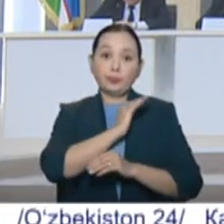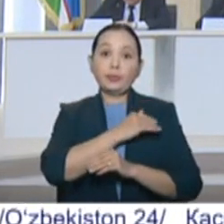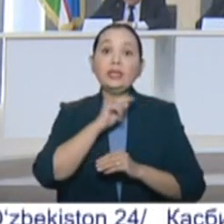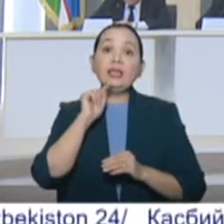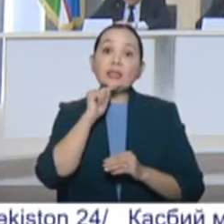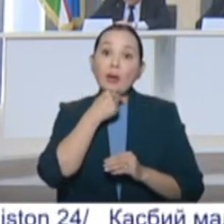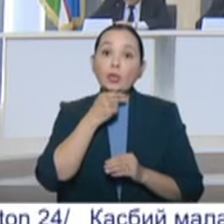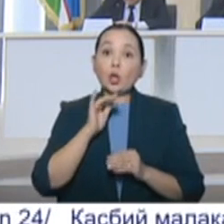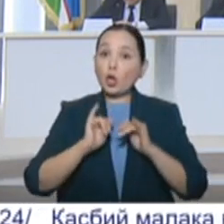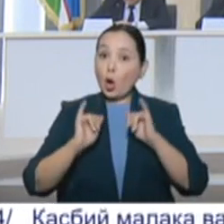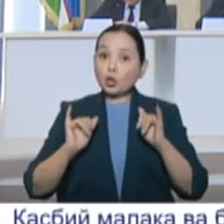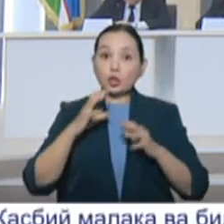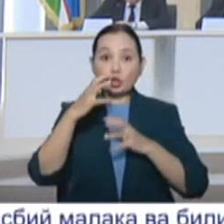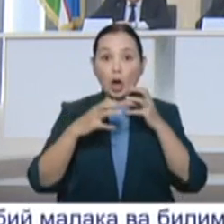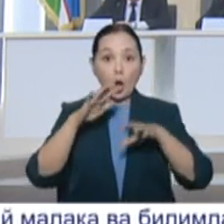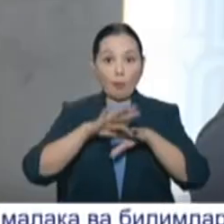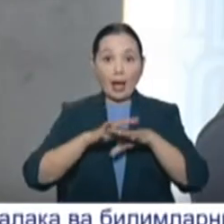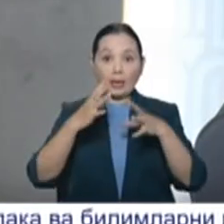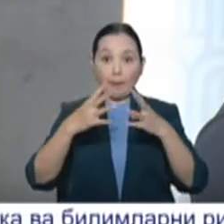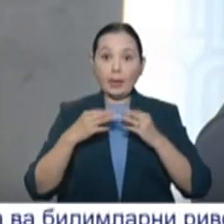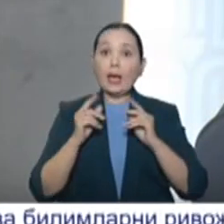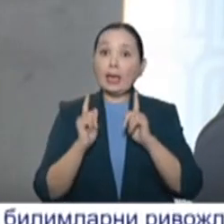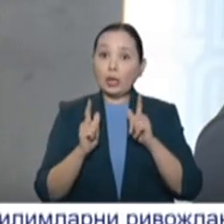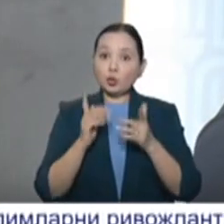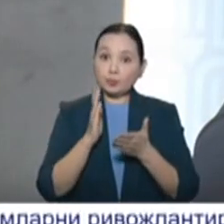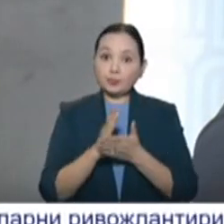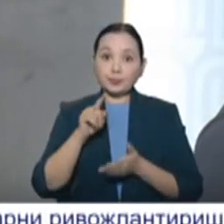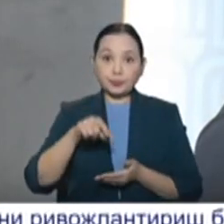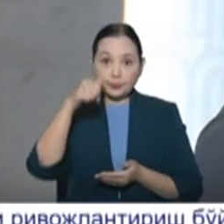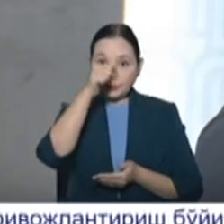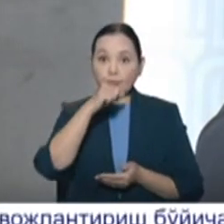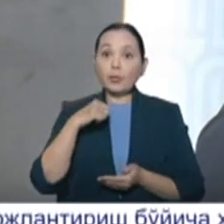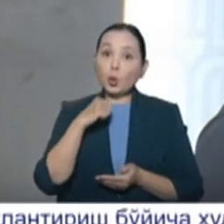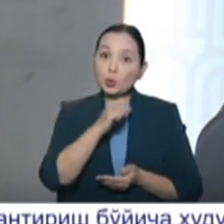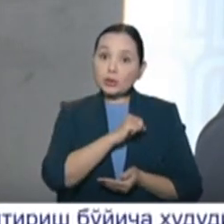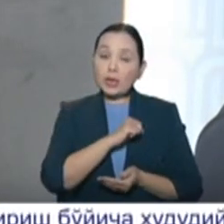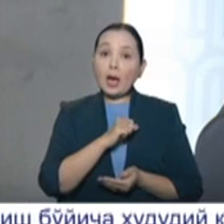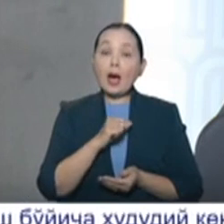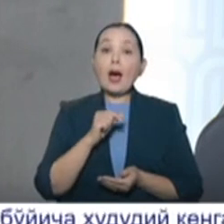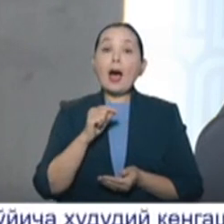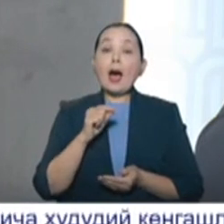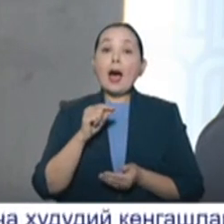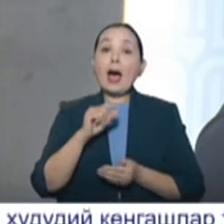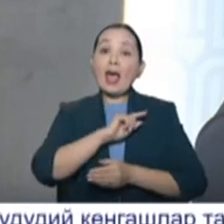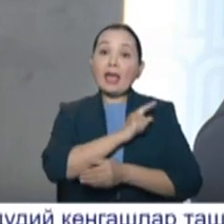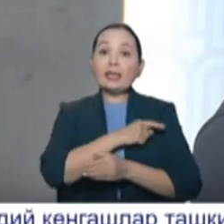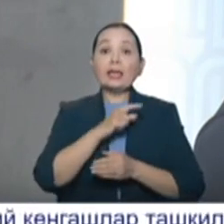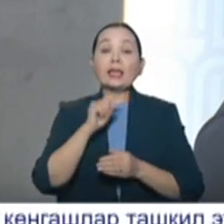oshirish bo'yicha Jahon banki bilan kelishuvimiz bor. Shu yilning o'zida yana energiya